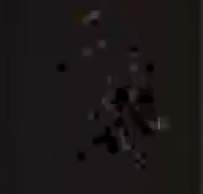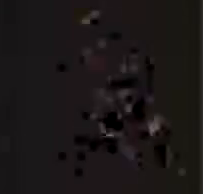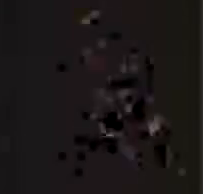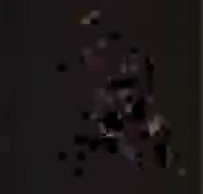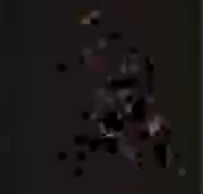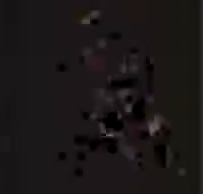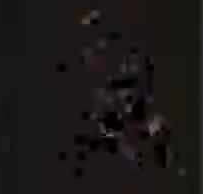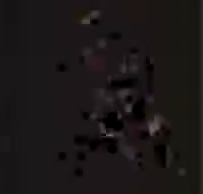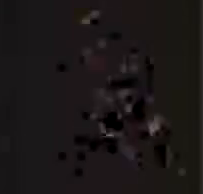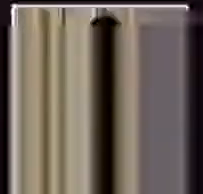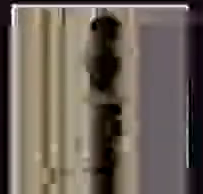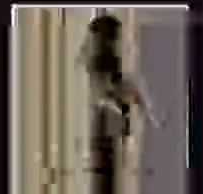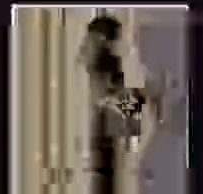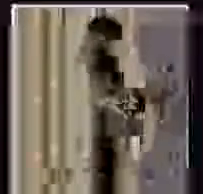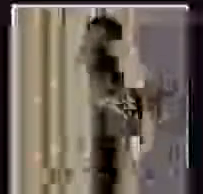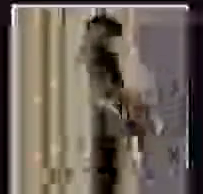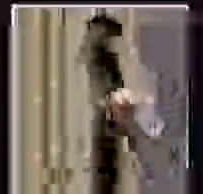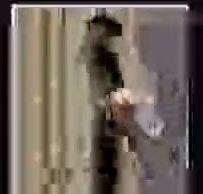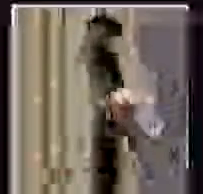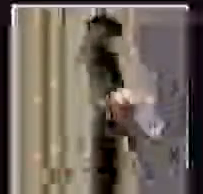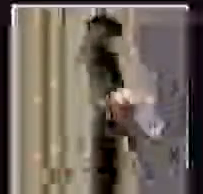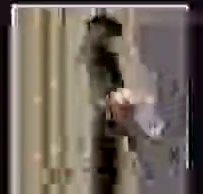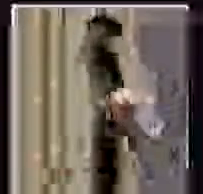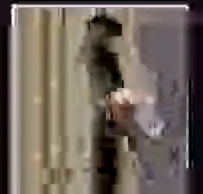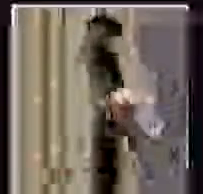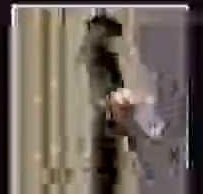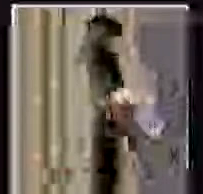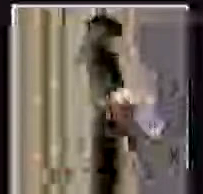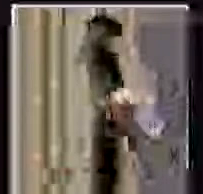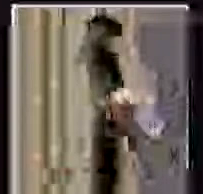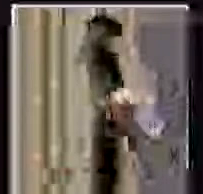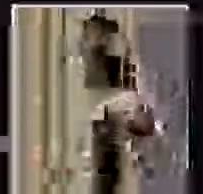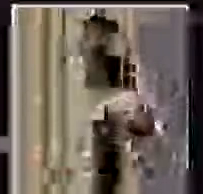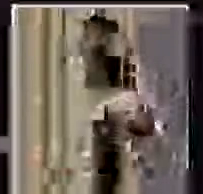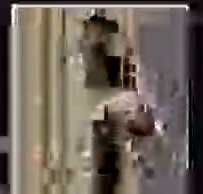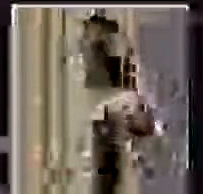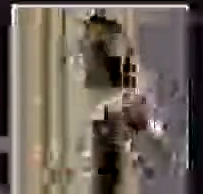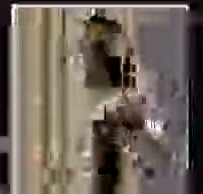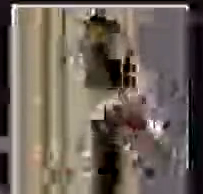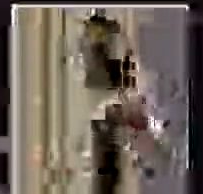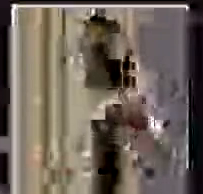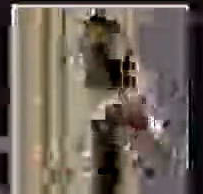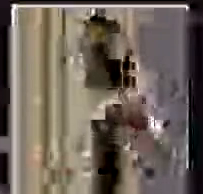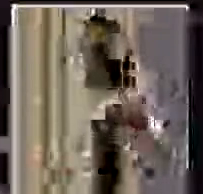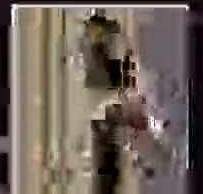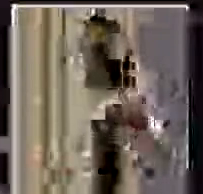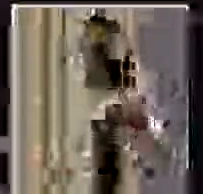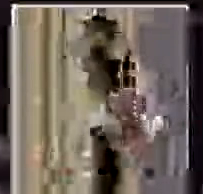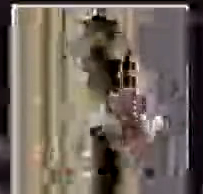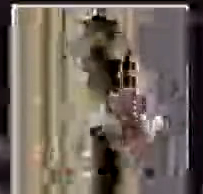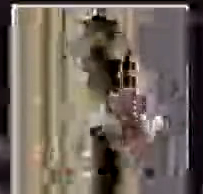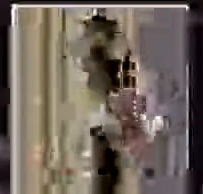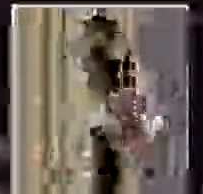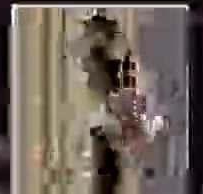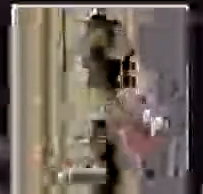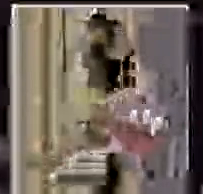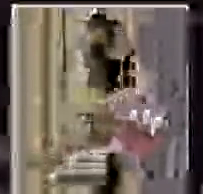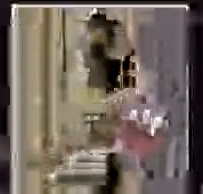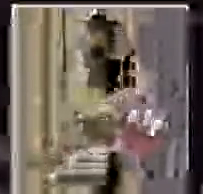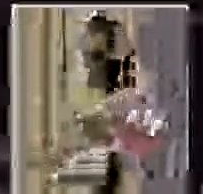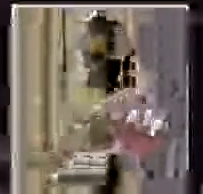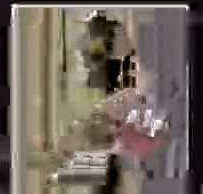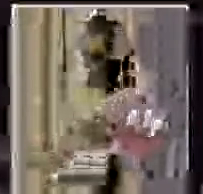කරන්න බැරුව ගියා අපි ලැජ්ජ වෙන්නේ අන්න ඒකටයි අපි කියන්නේ යම් කිසි පැහැදිලි